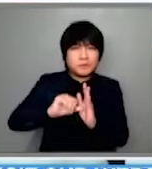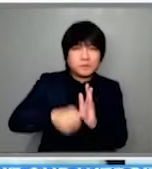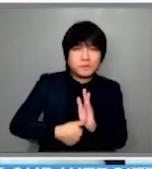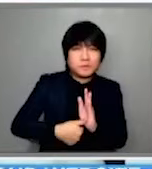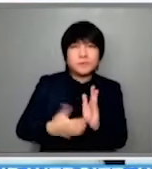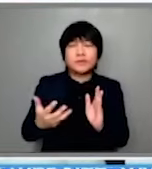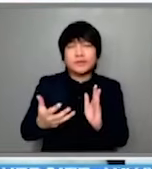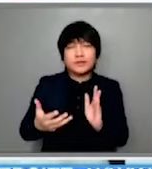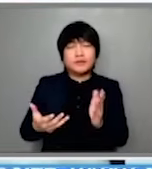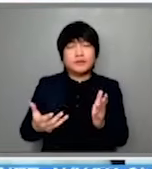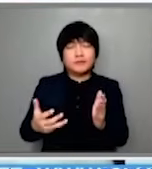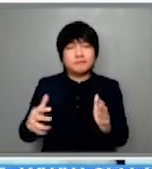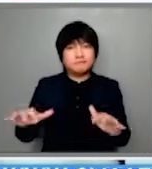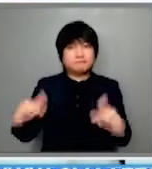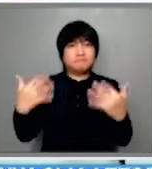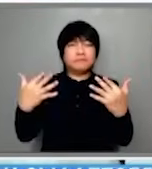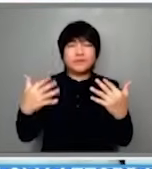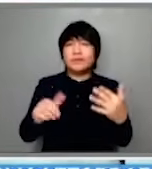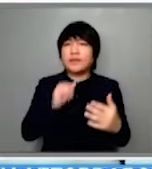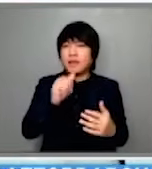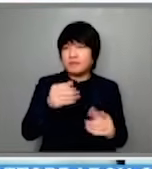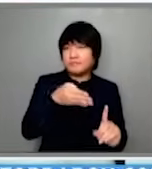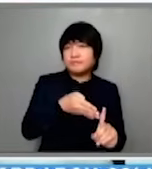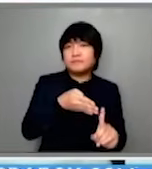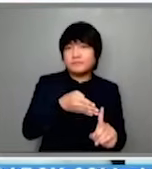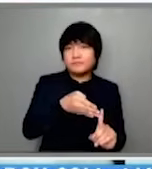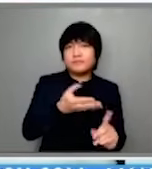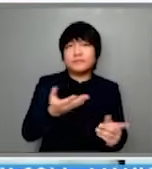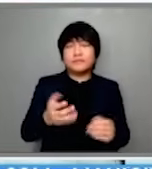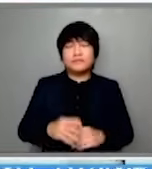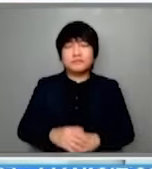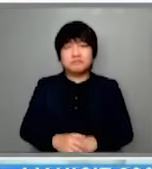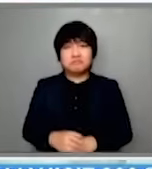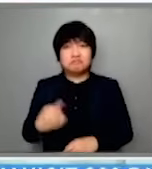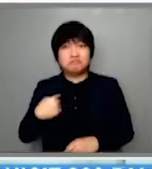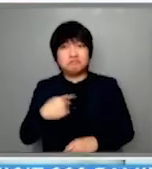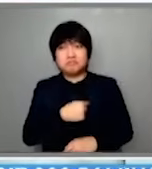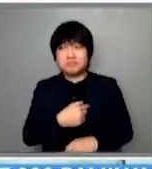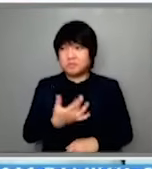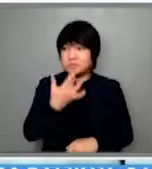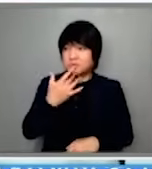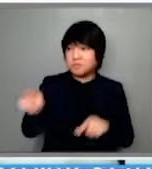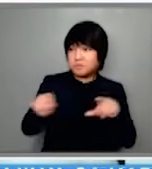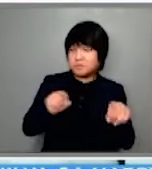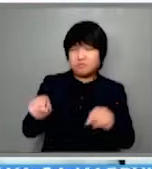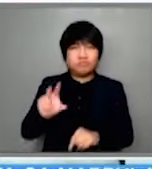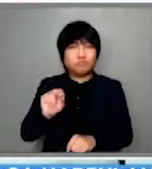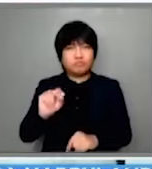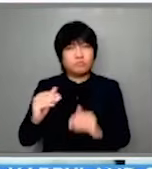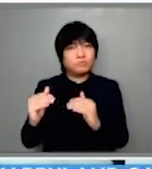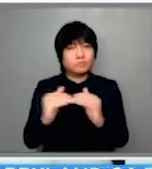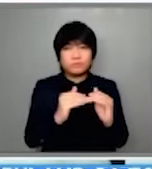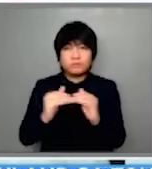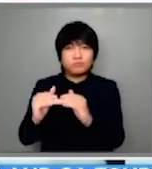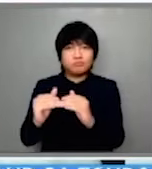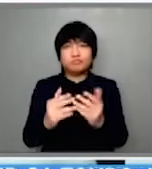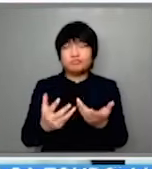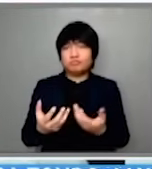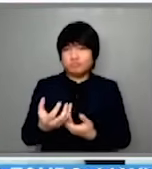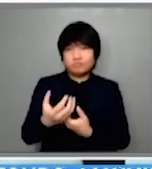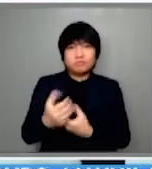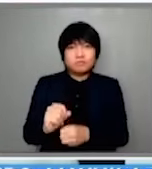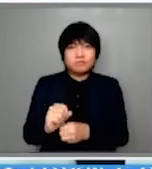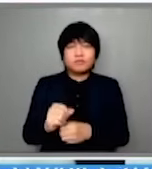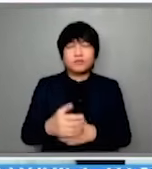objective, unbiased, walang pinoprotektahan, walang kinikilingan na